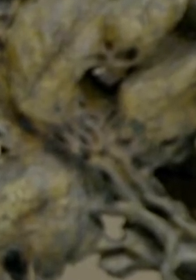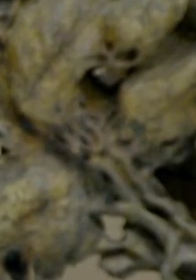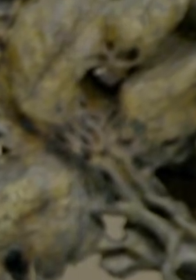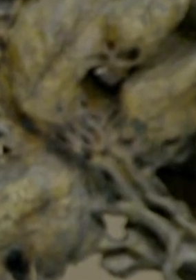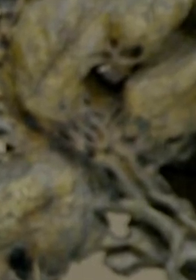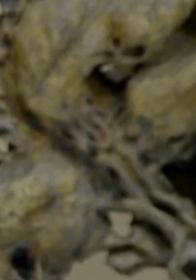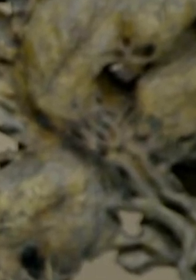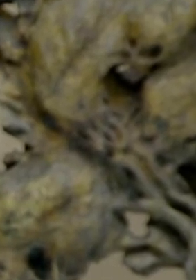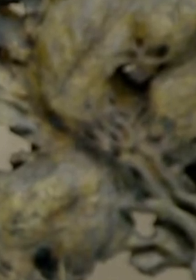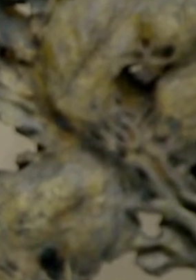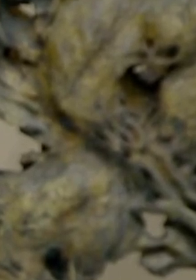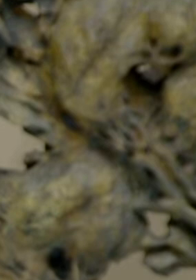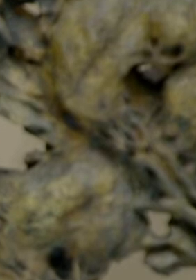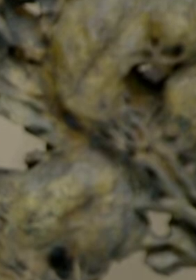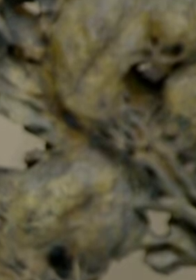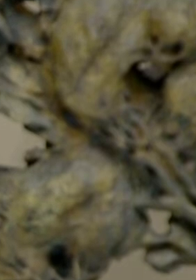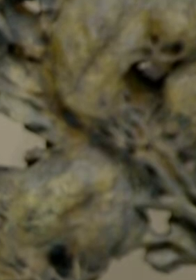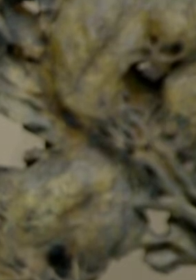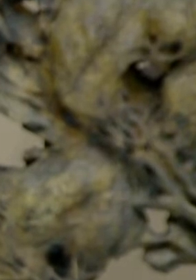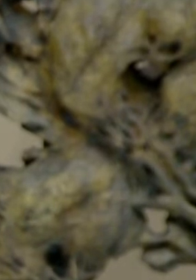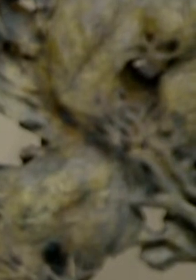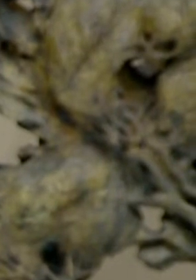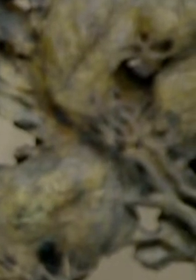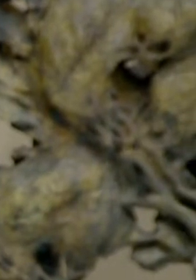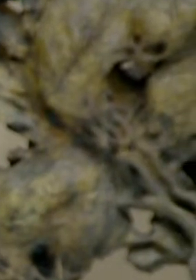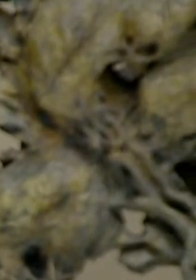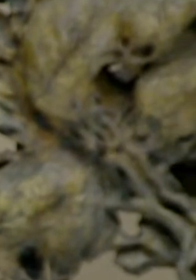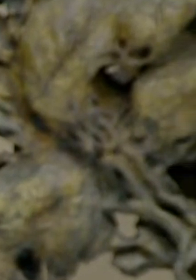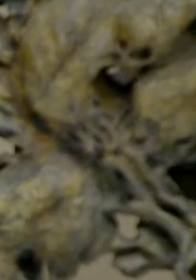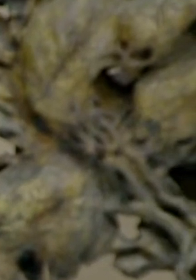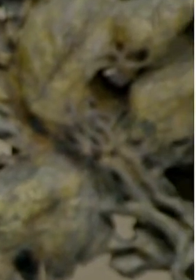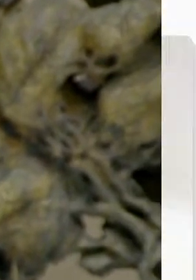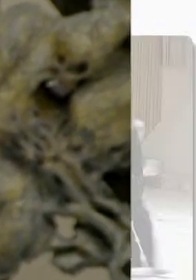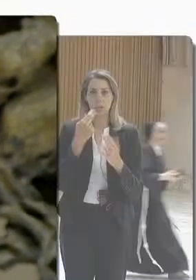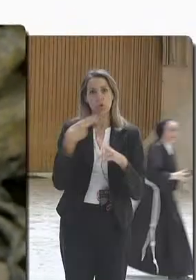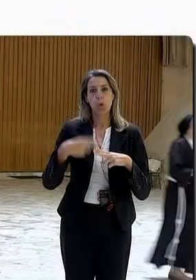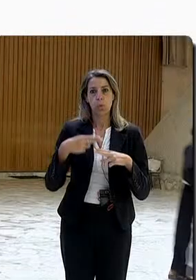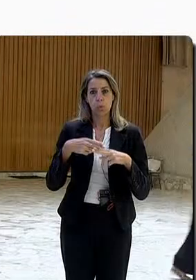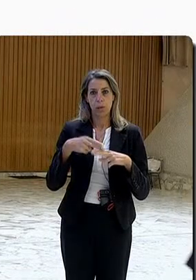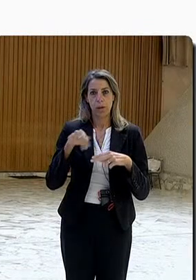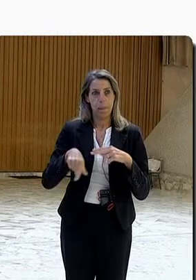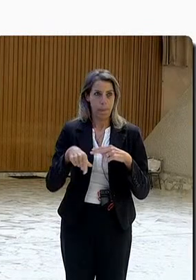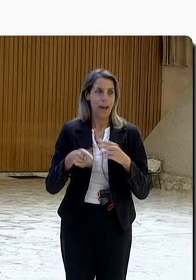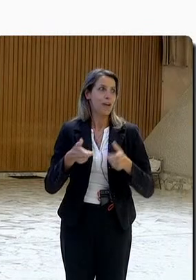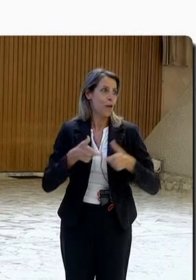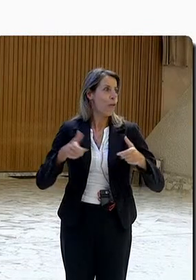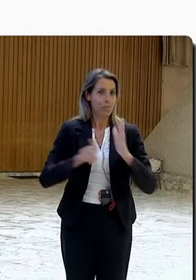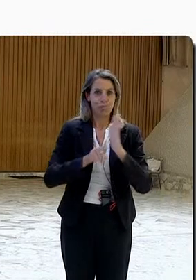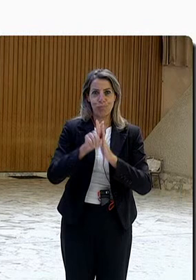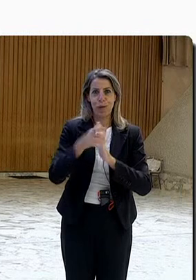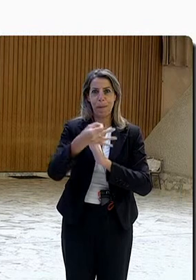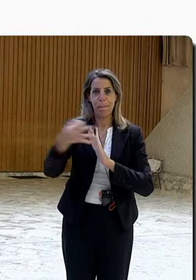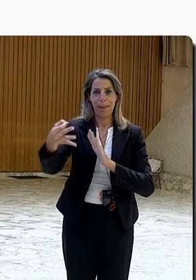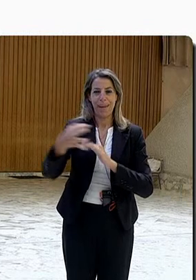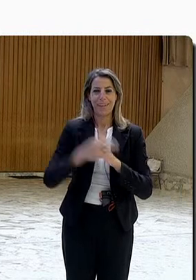Cominciamo subito con alcune informazioni utili per la buona riuscita del congresso.